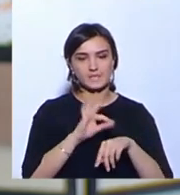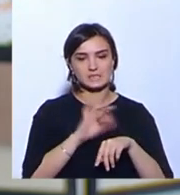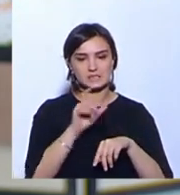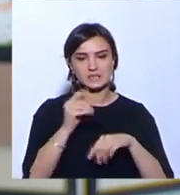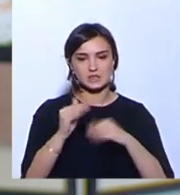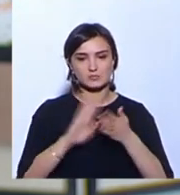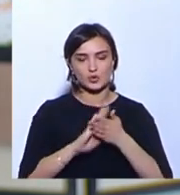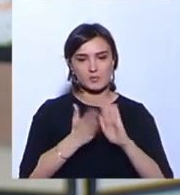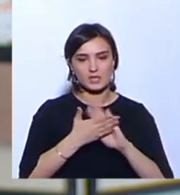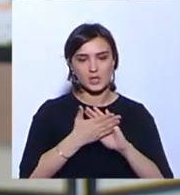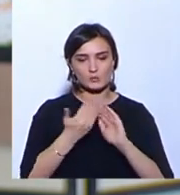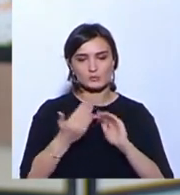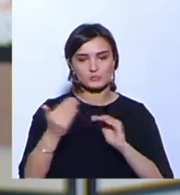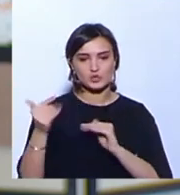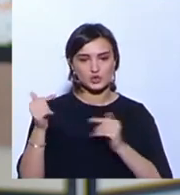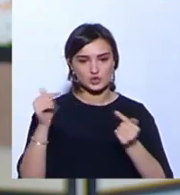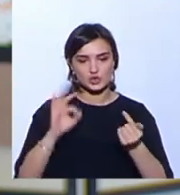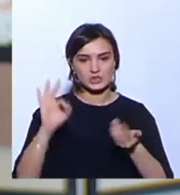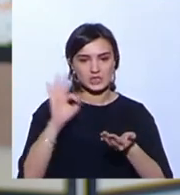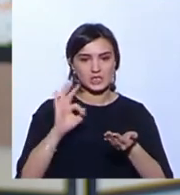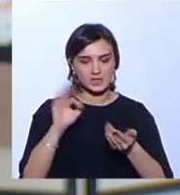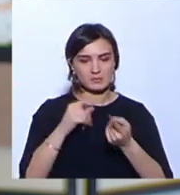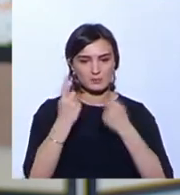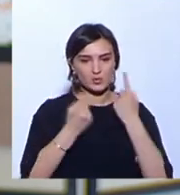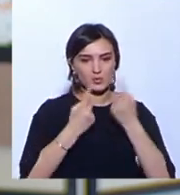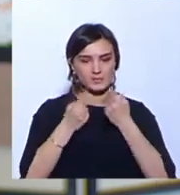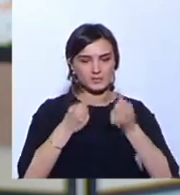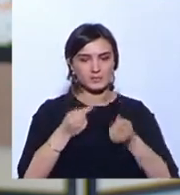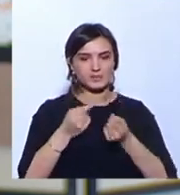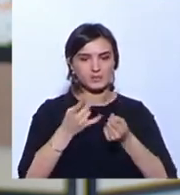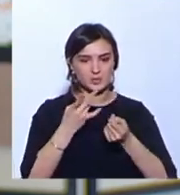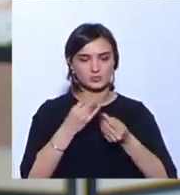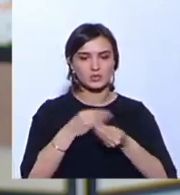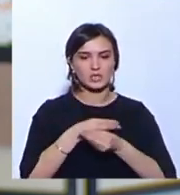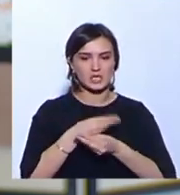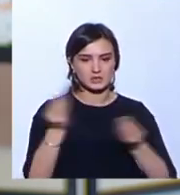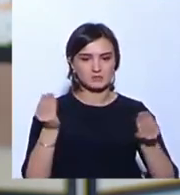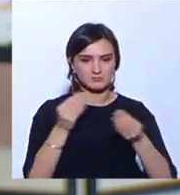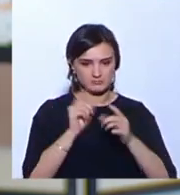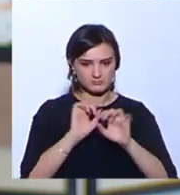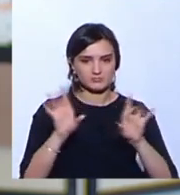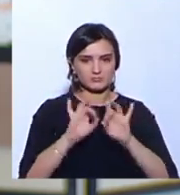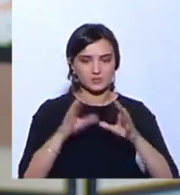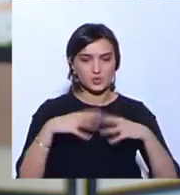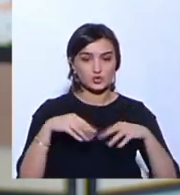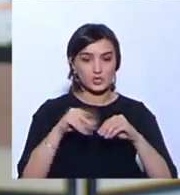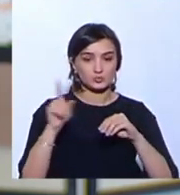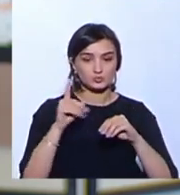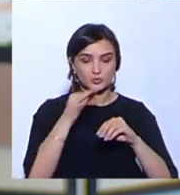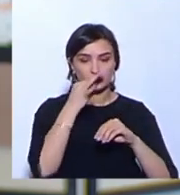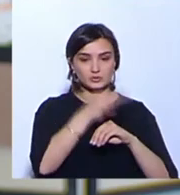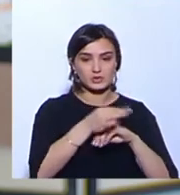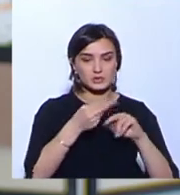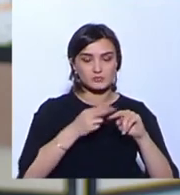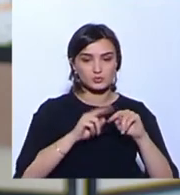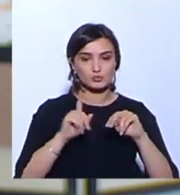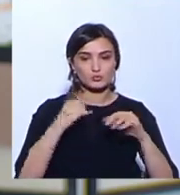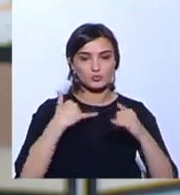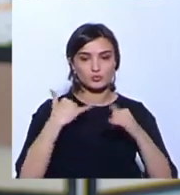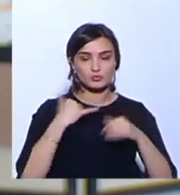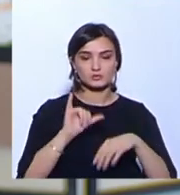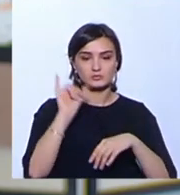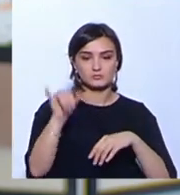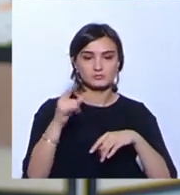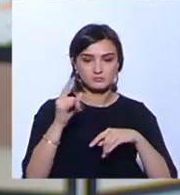პაციენტის მდგომარეობის შესახებ ინფორმაცია გაიცეს ოჯახის მიერ, იმიტომ რომ თუნდაც სტუმრად